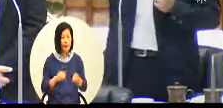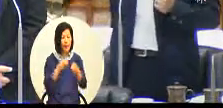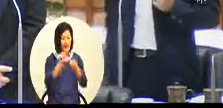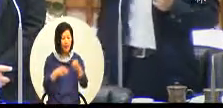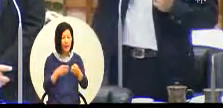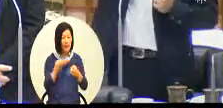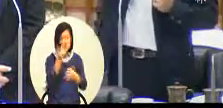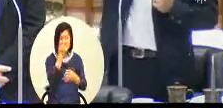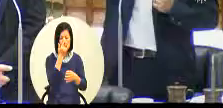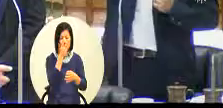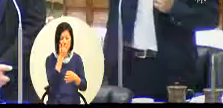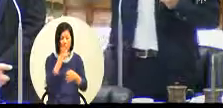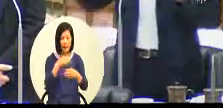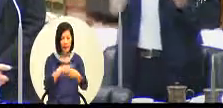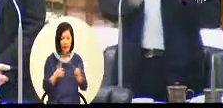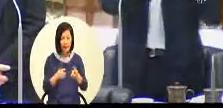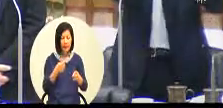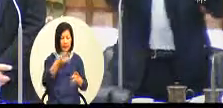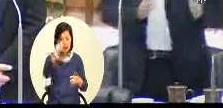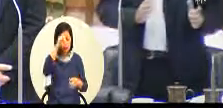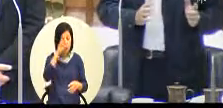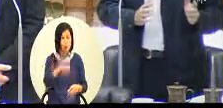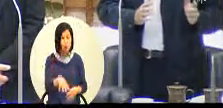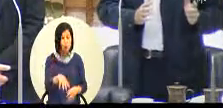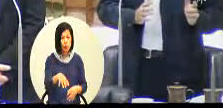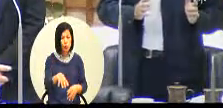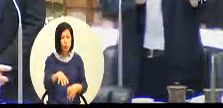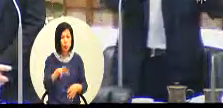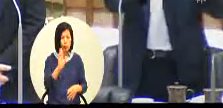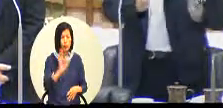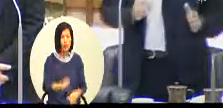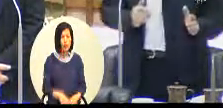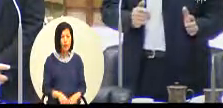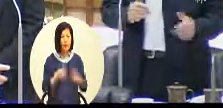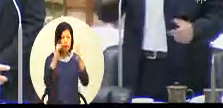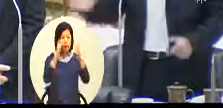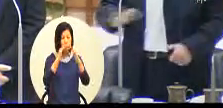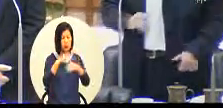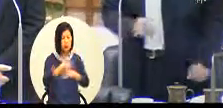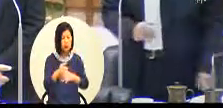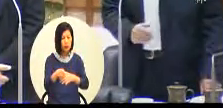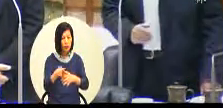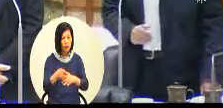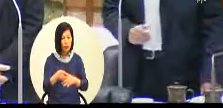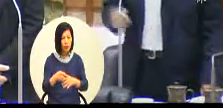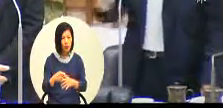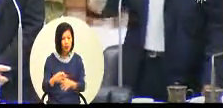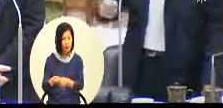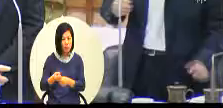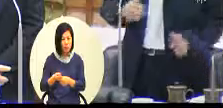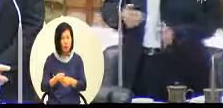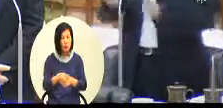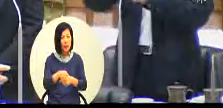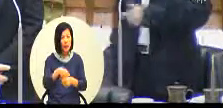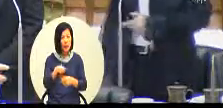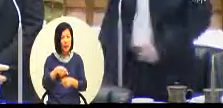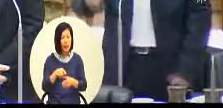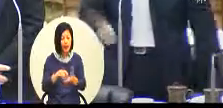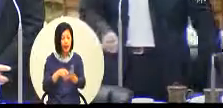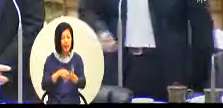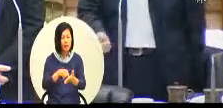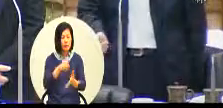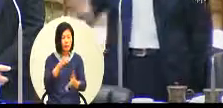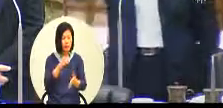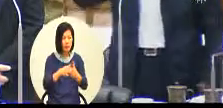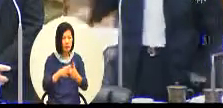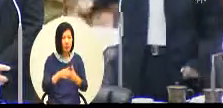迹，它已经被框列古迹。我一直在高雄县的时候要争取这个，都没有争取到。而在县政合并，我们在跟